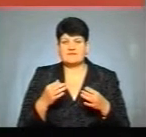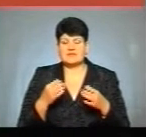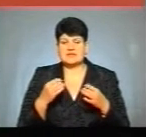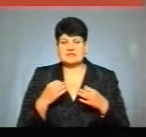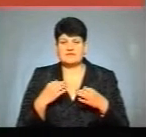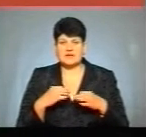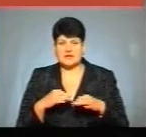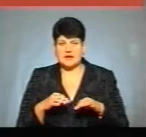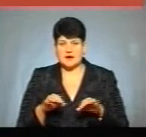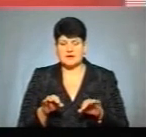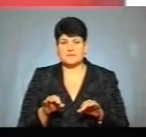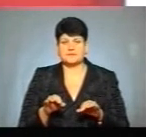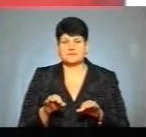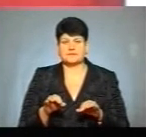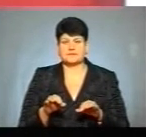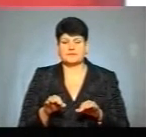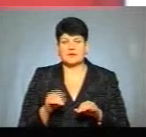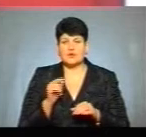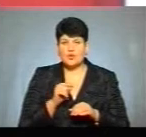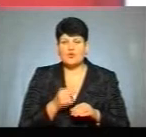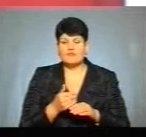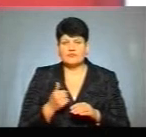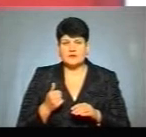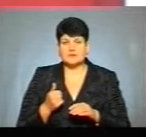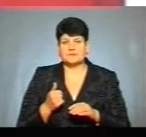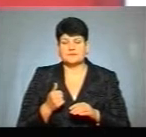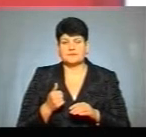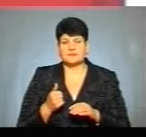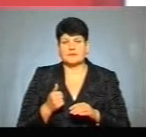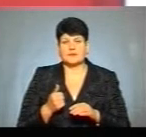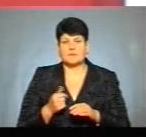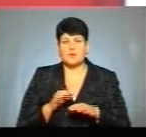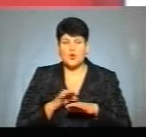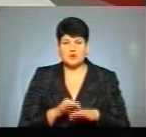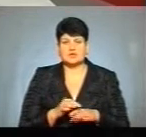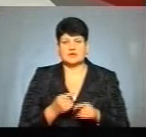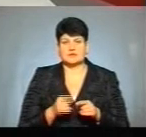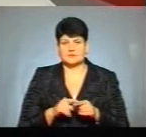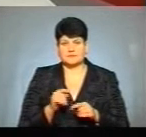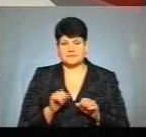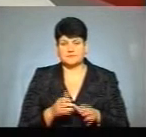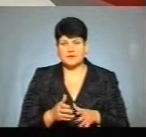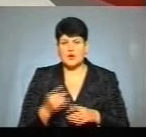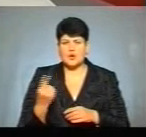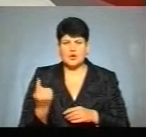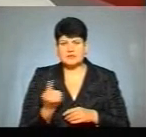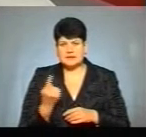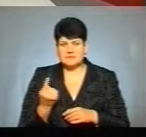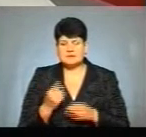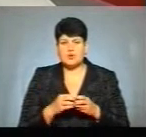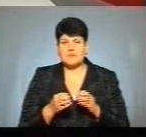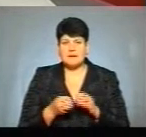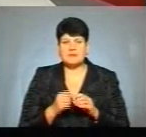притягнення до відповідальності за непроходження програми не звільняє його від самопроходження, від безпосереднього проходження даної програми. Одним із